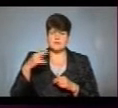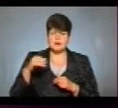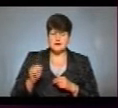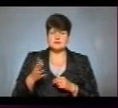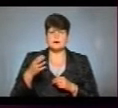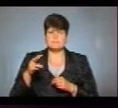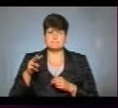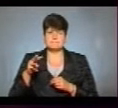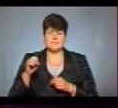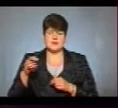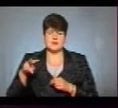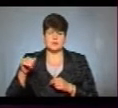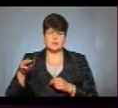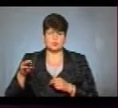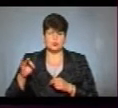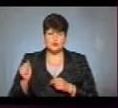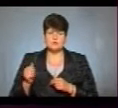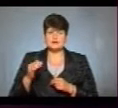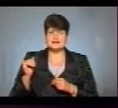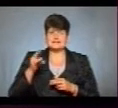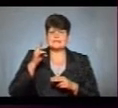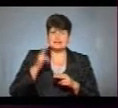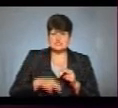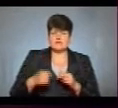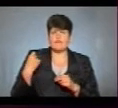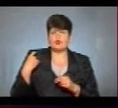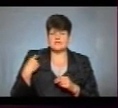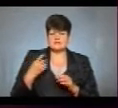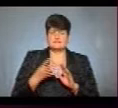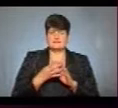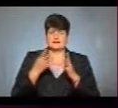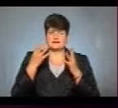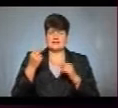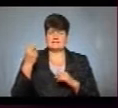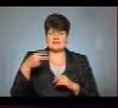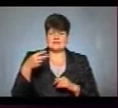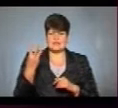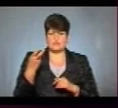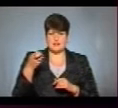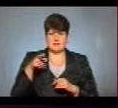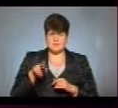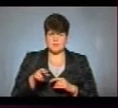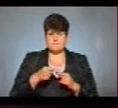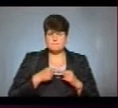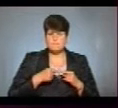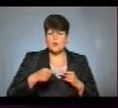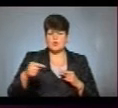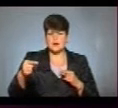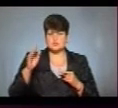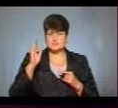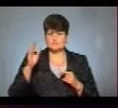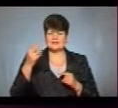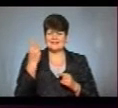Херсона, Миколаєва і завершиться мотопробіг в Одесі у 9-й день акції 23 липня. Протяжність мотопробігу